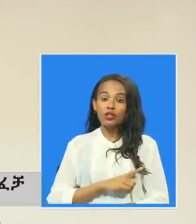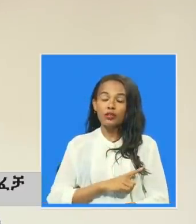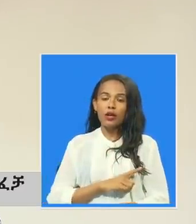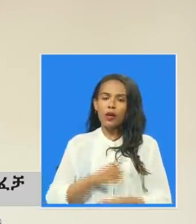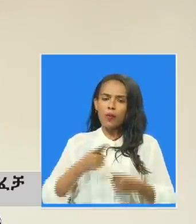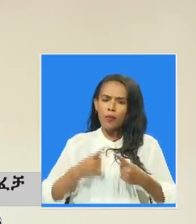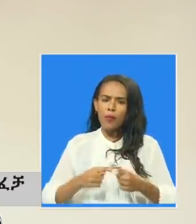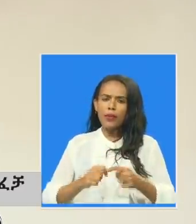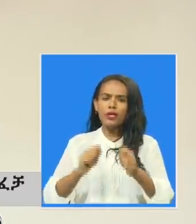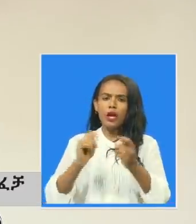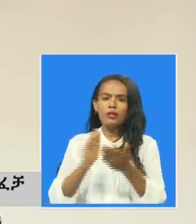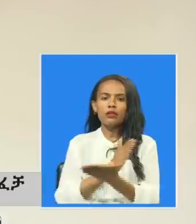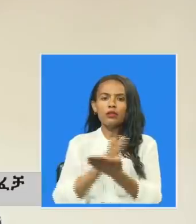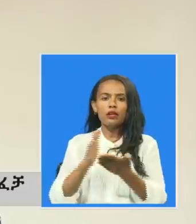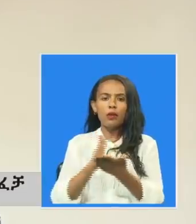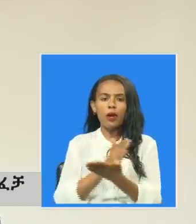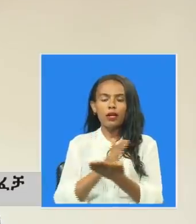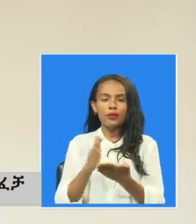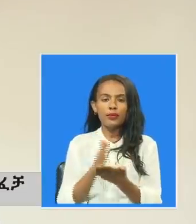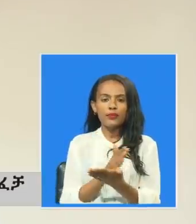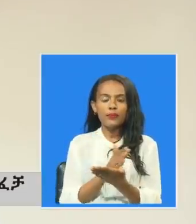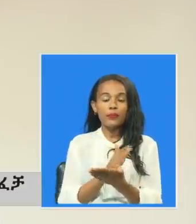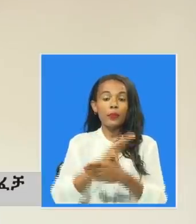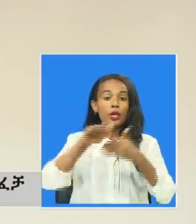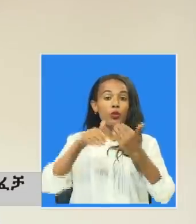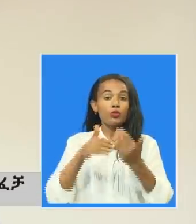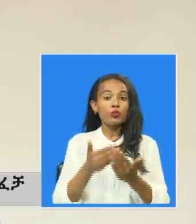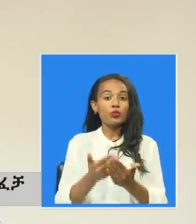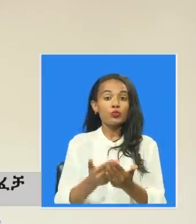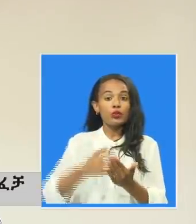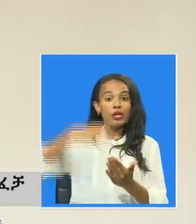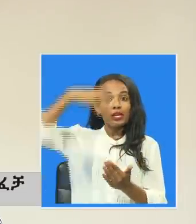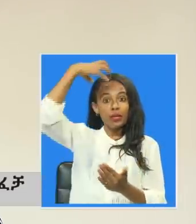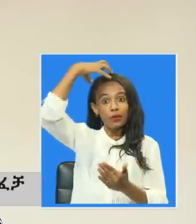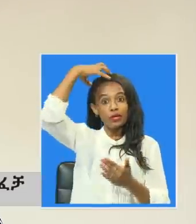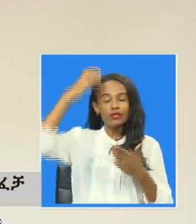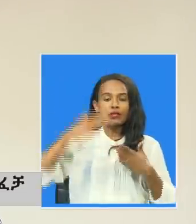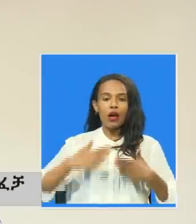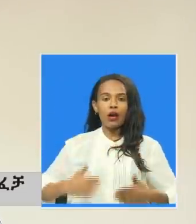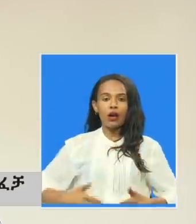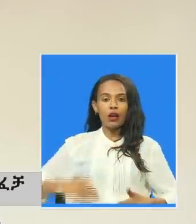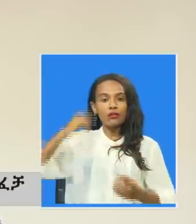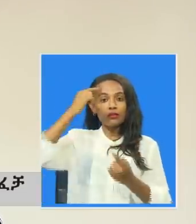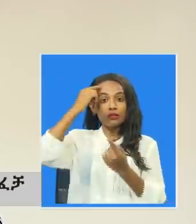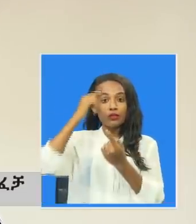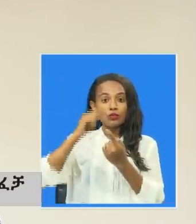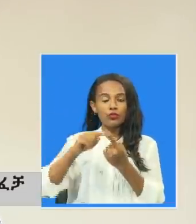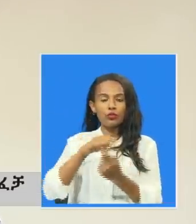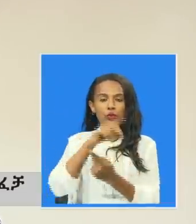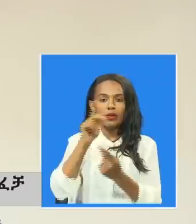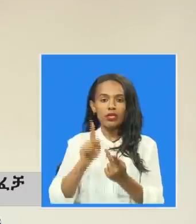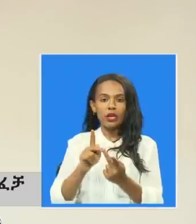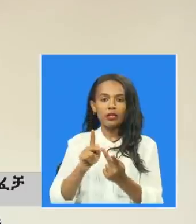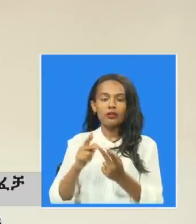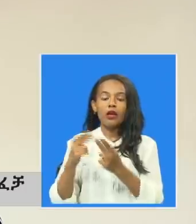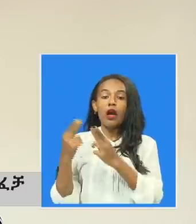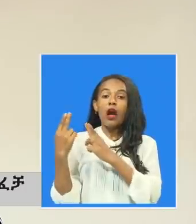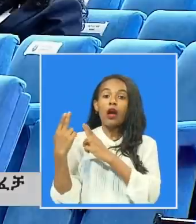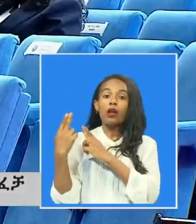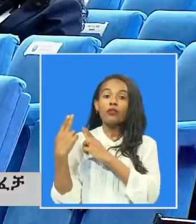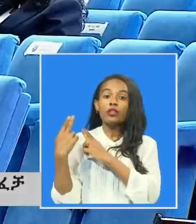በትጋት እንዲረባረብ ሁሉም የመንግስት አካላት እቅዱን ለማሳካት